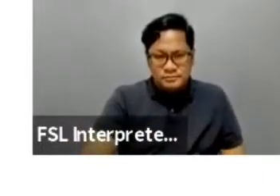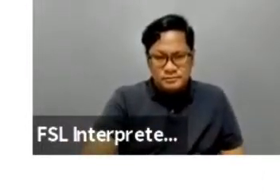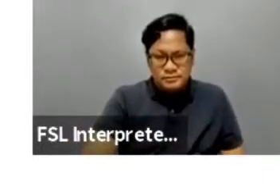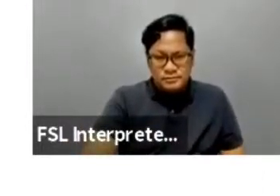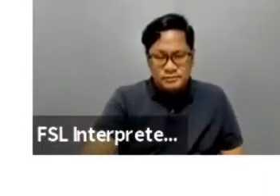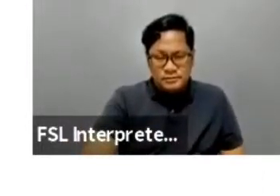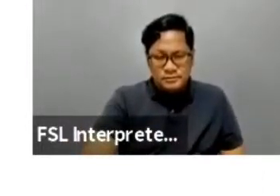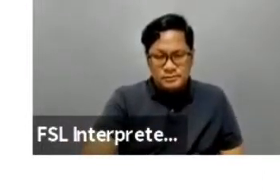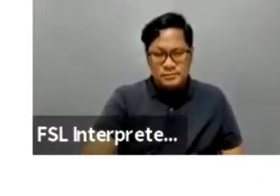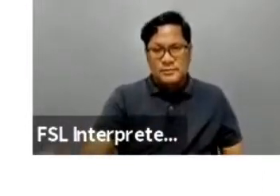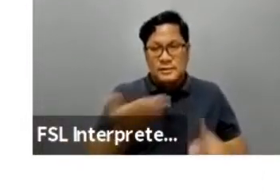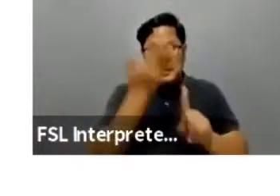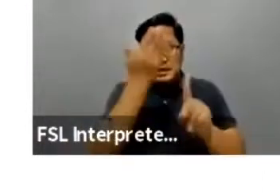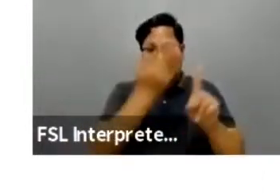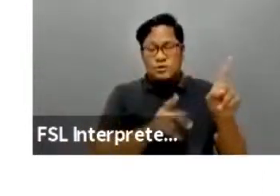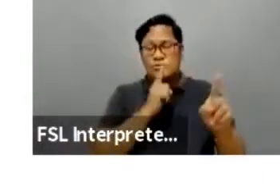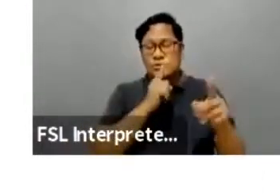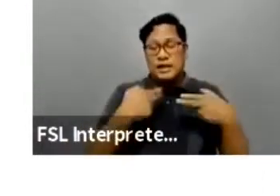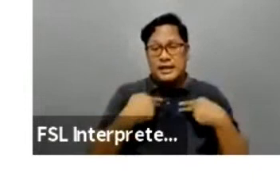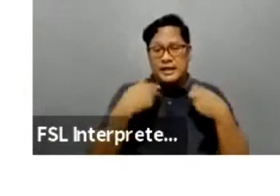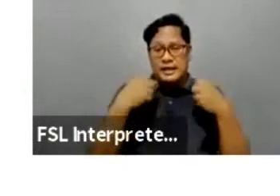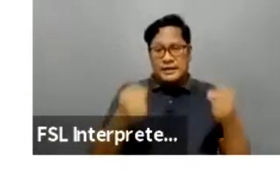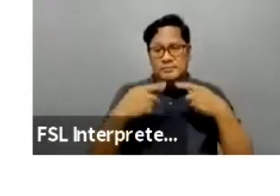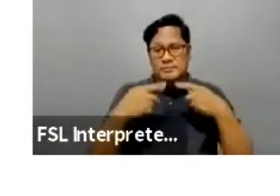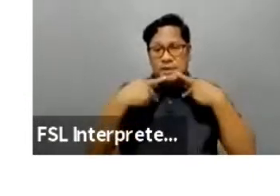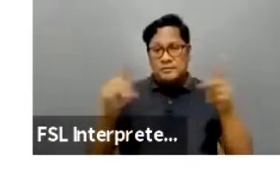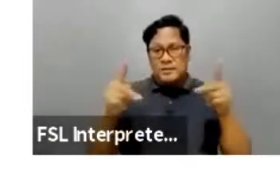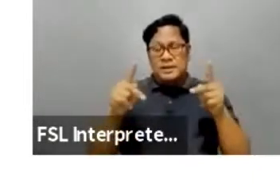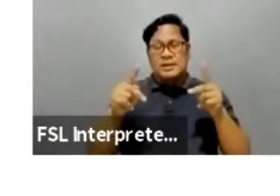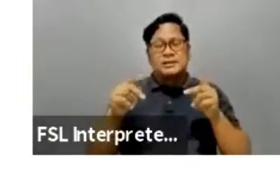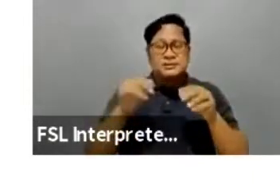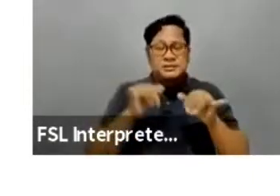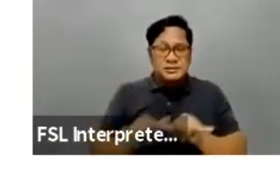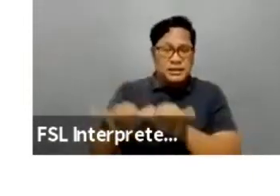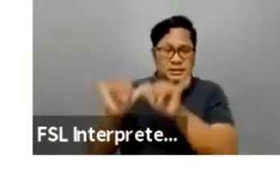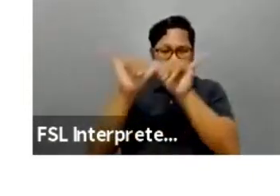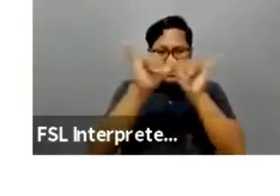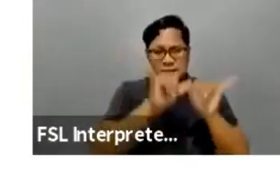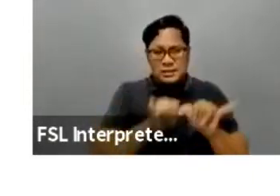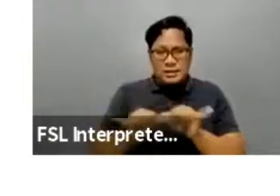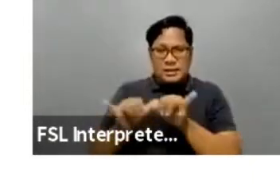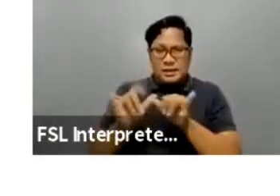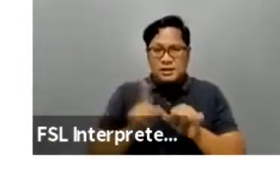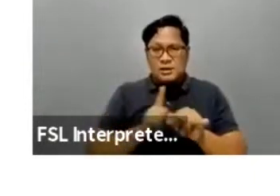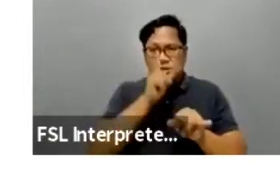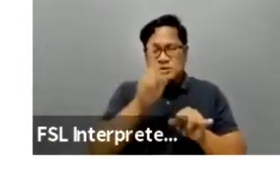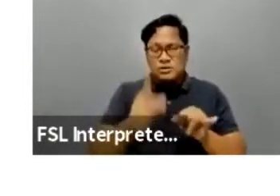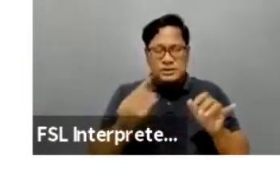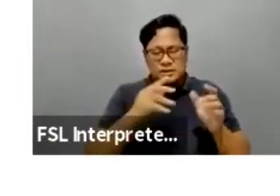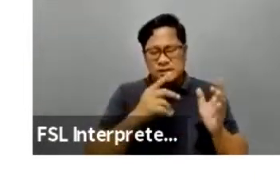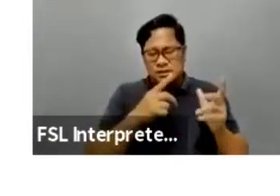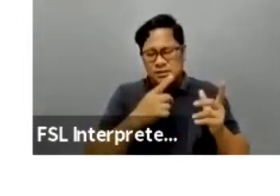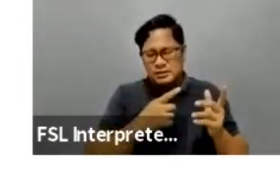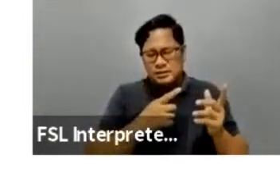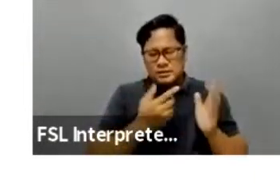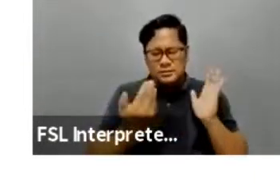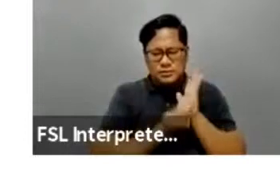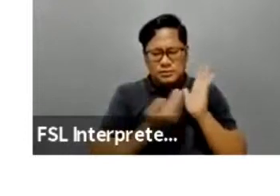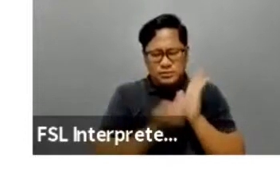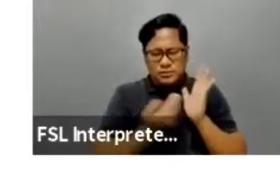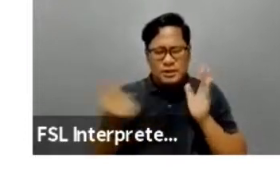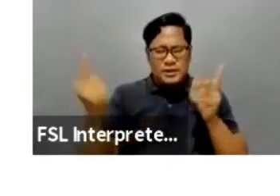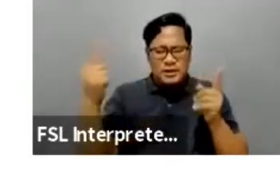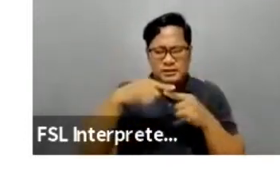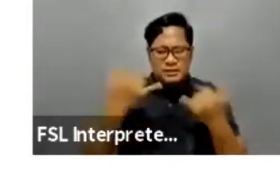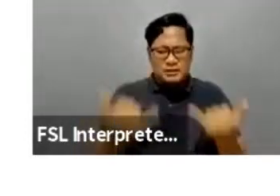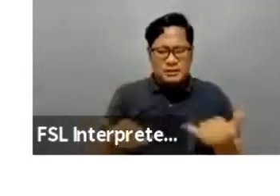Ito yung mga minimum public health standards na ipinatutupad hanggang ngayon at